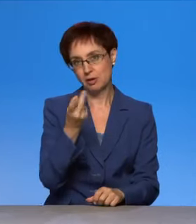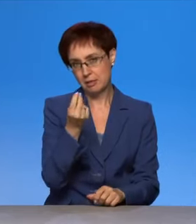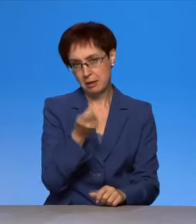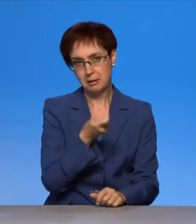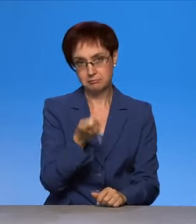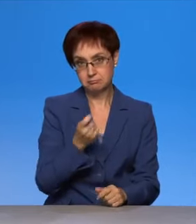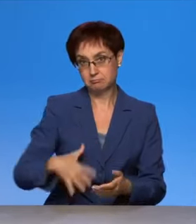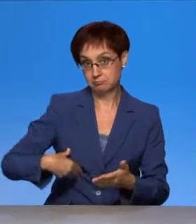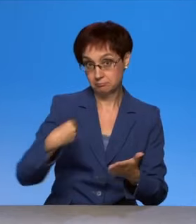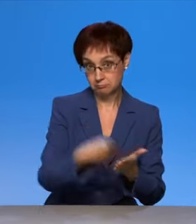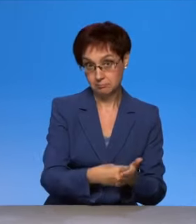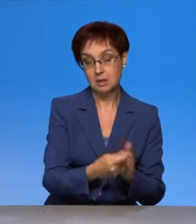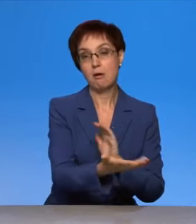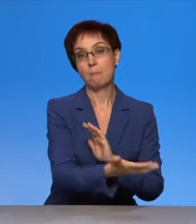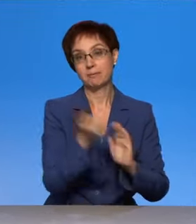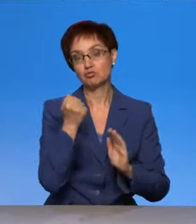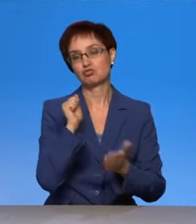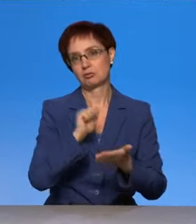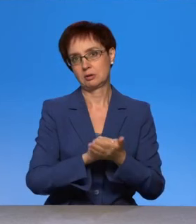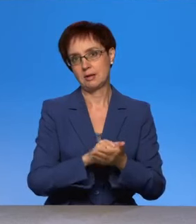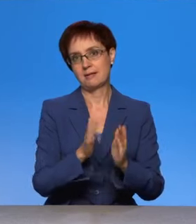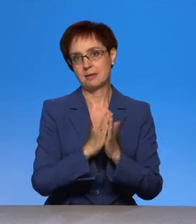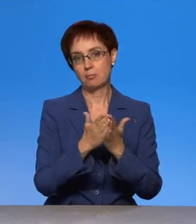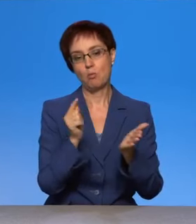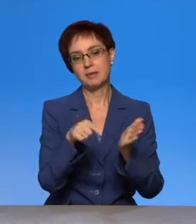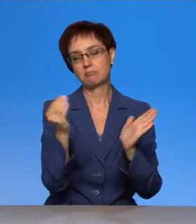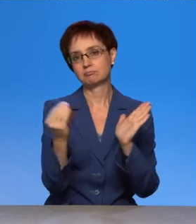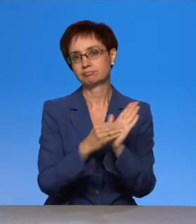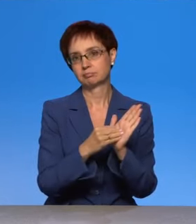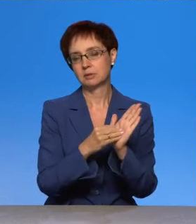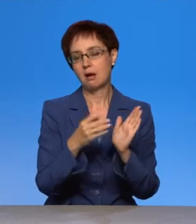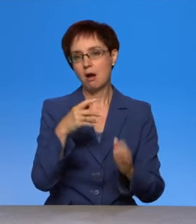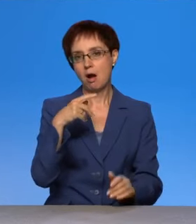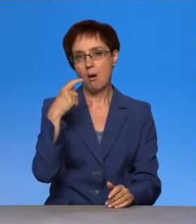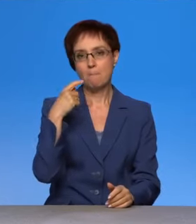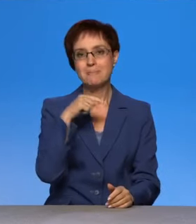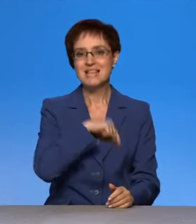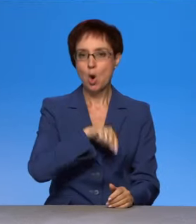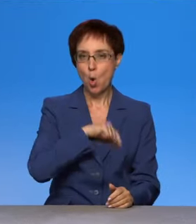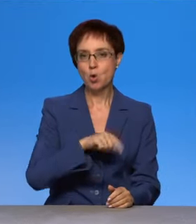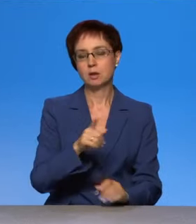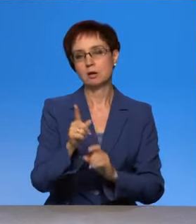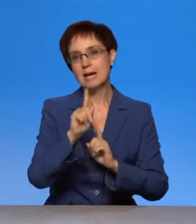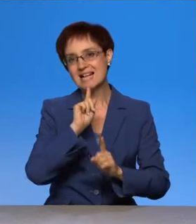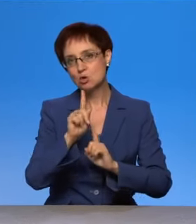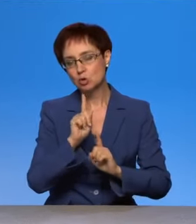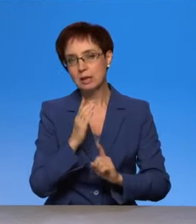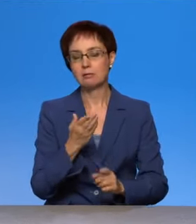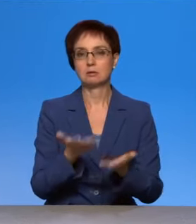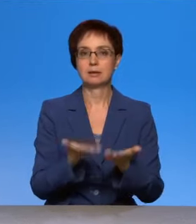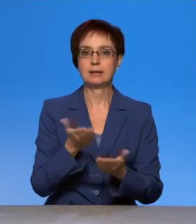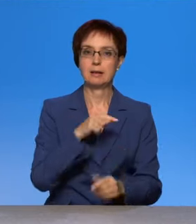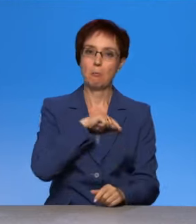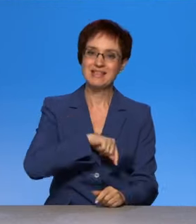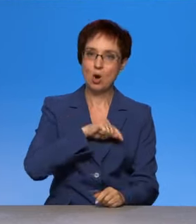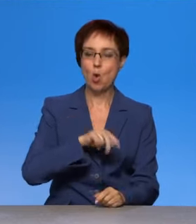психолог-консультант или там психолог-терапевт. Слушайте, а это не может быть, наоборот, вредным? То есть человек, ну, в принципе, он всегда сталкивается с проблемами в